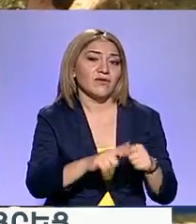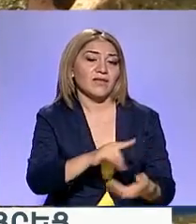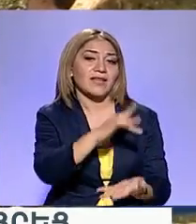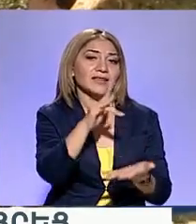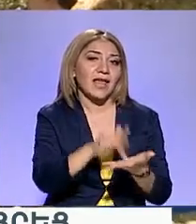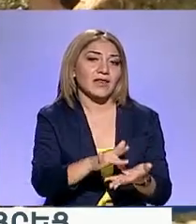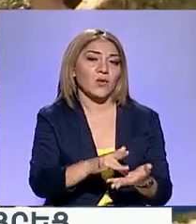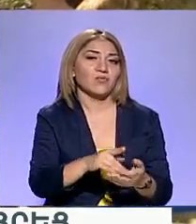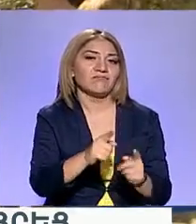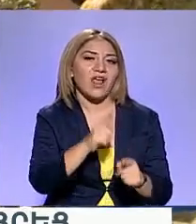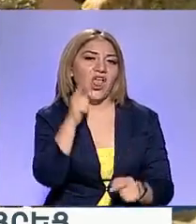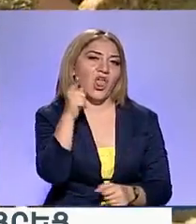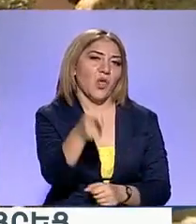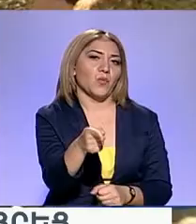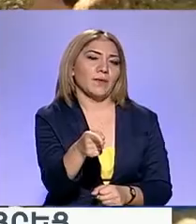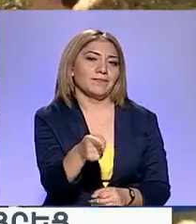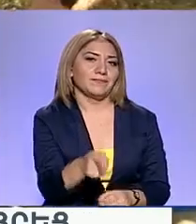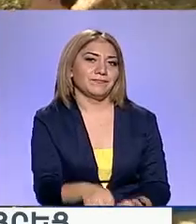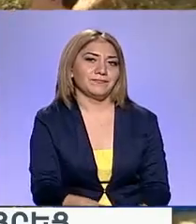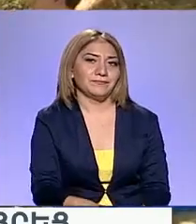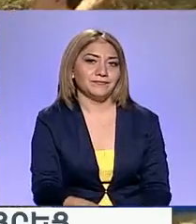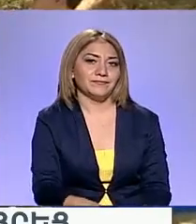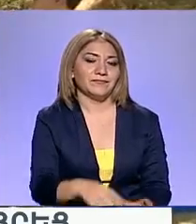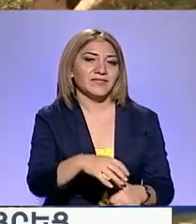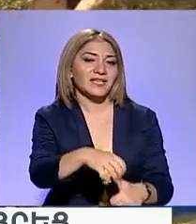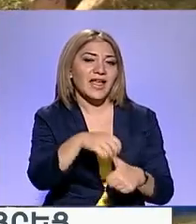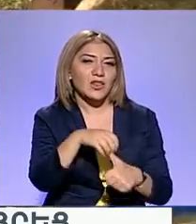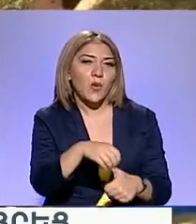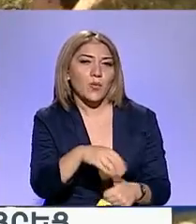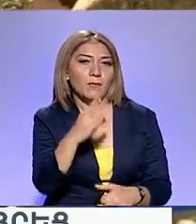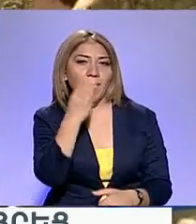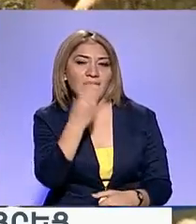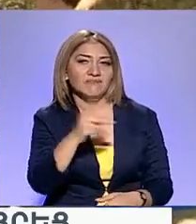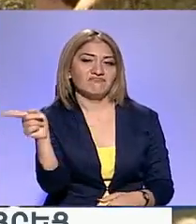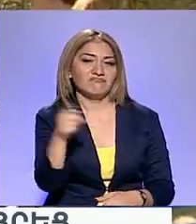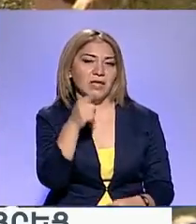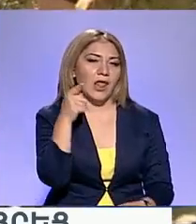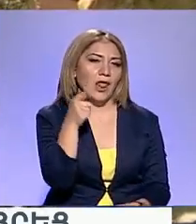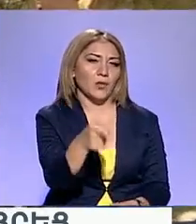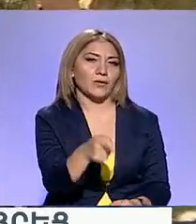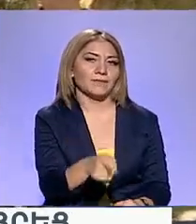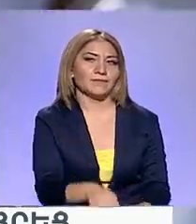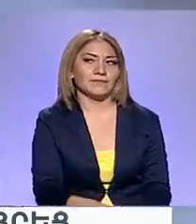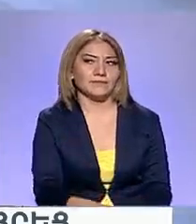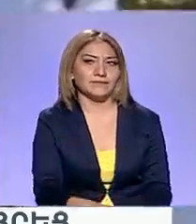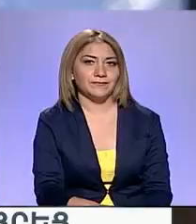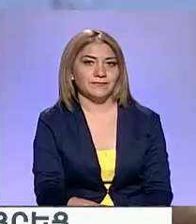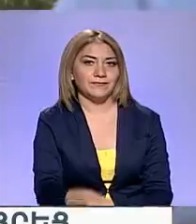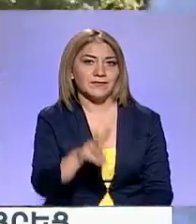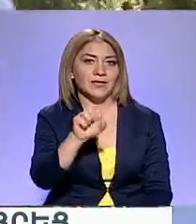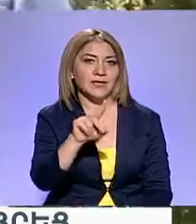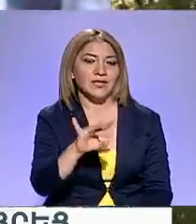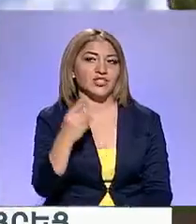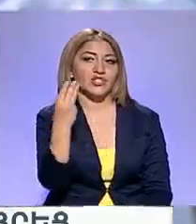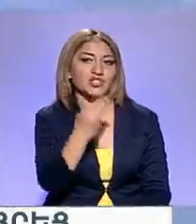Երևանի մյուս հատվածներ բավականաչափ, հատկապես կենտրոնի հատվածը բավականաչափ երկար է։ Մհեր